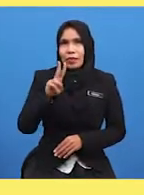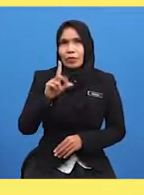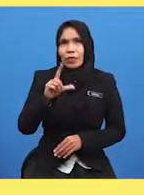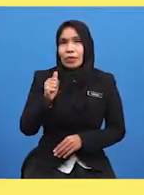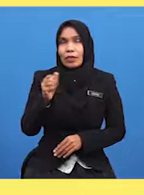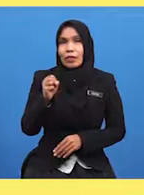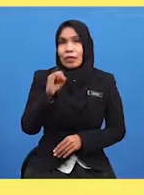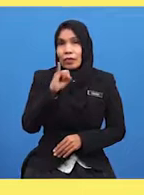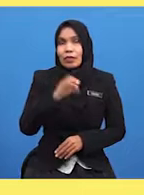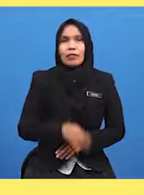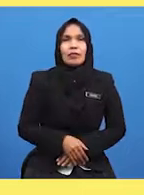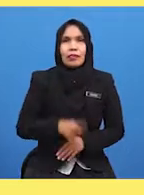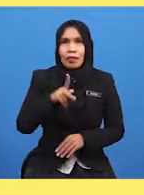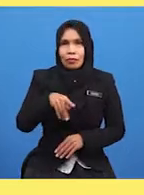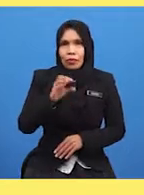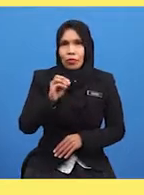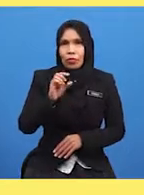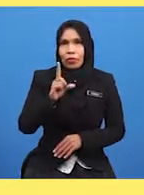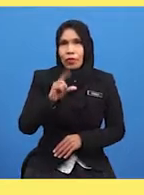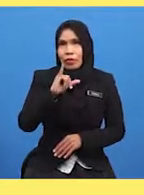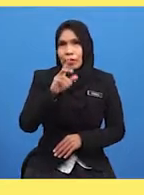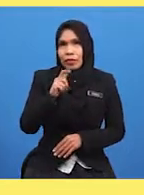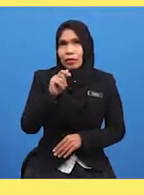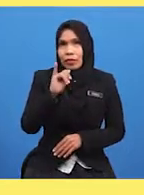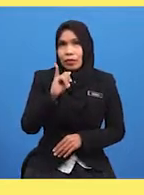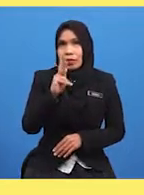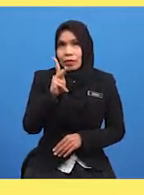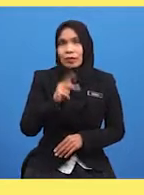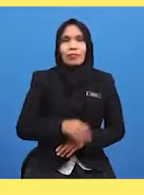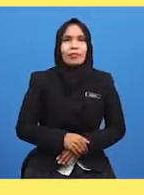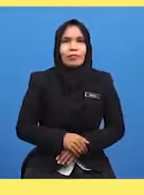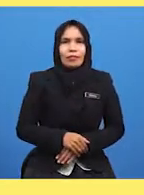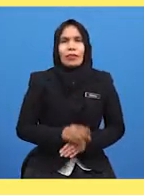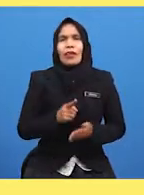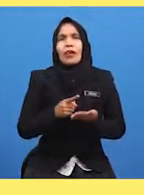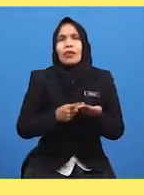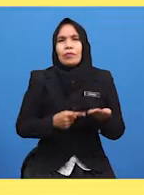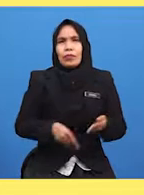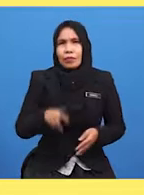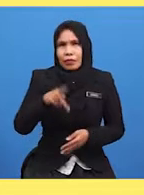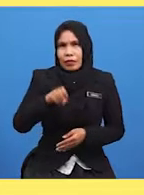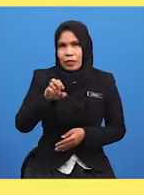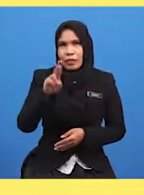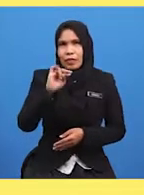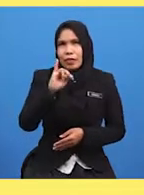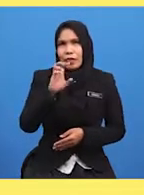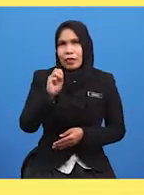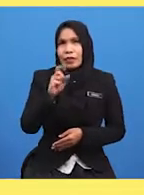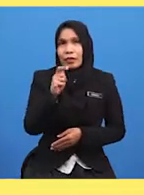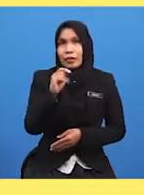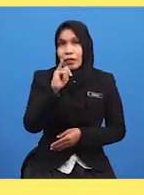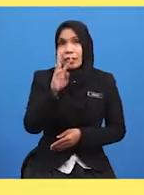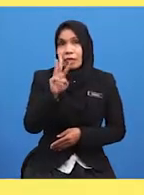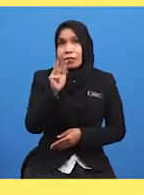apa peristiwa berlaku di Perak sehingga British boleh menggunakan peluang ini untuk campur tangan